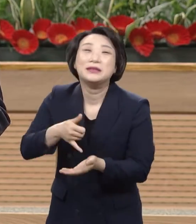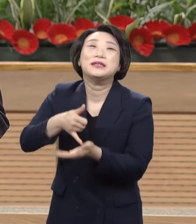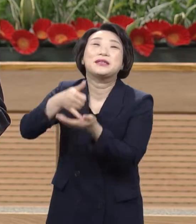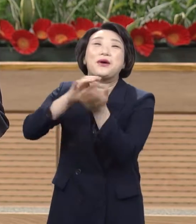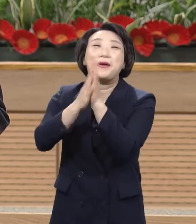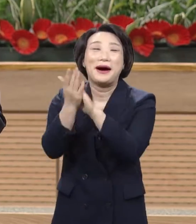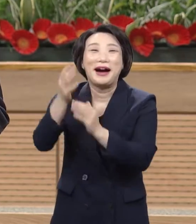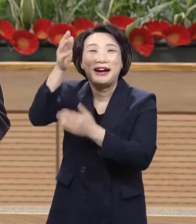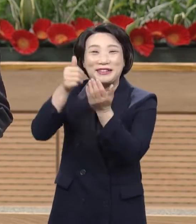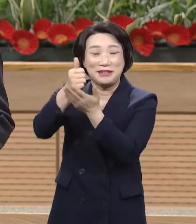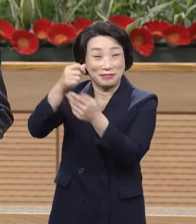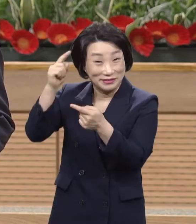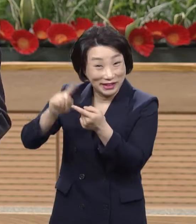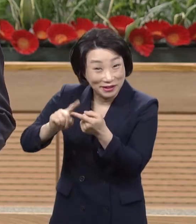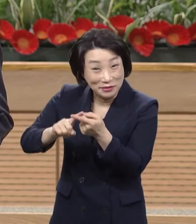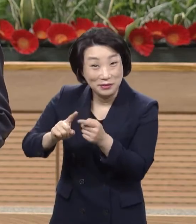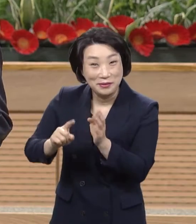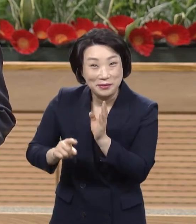신격화된 하나님이시오.